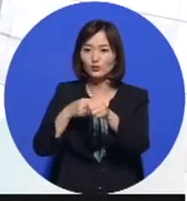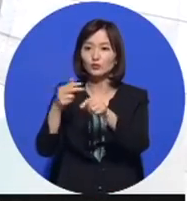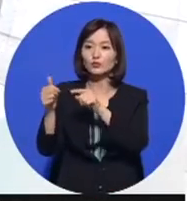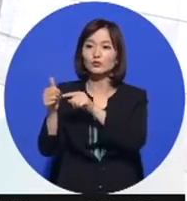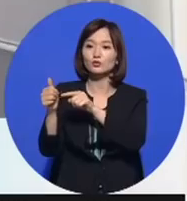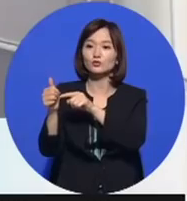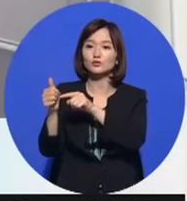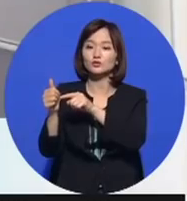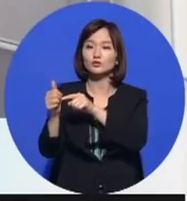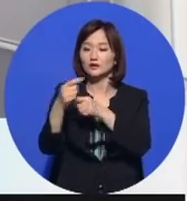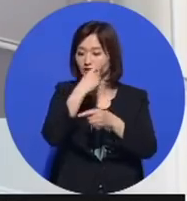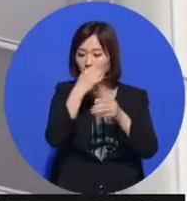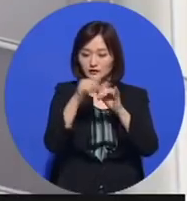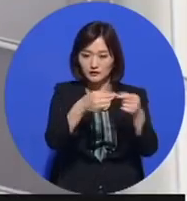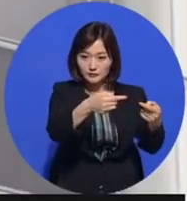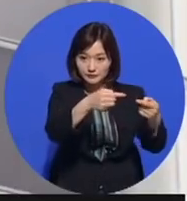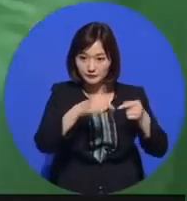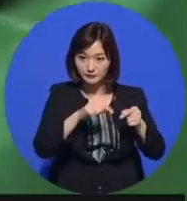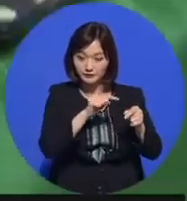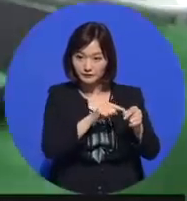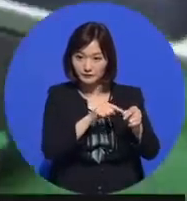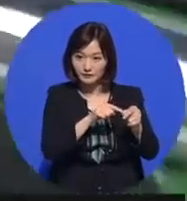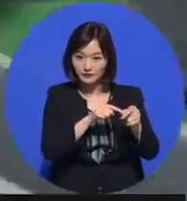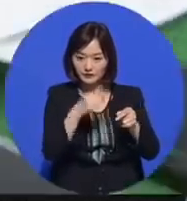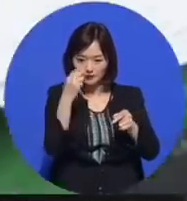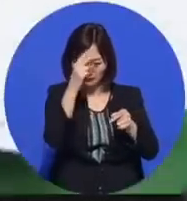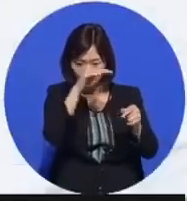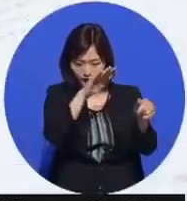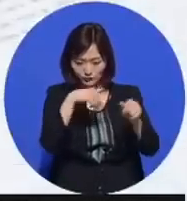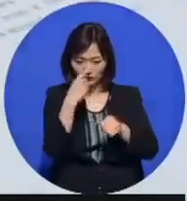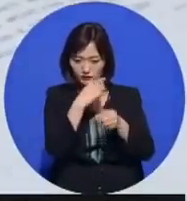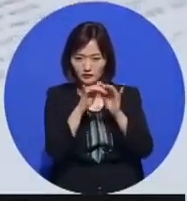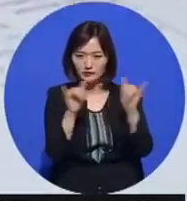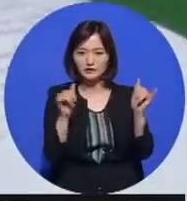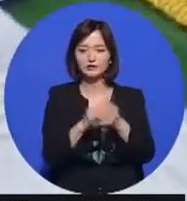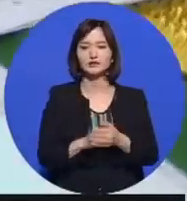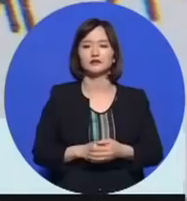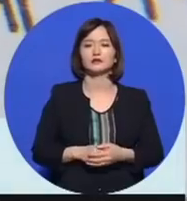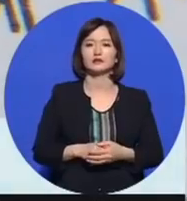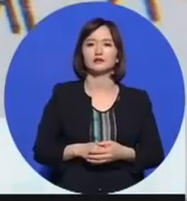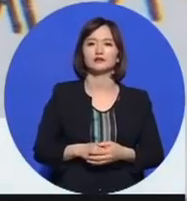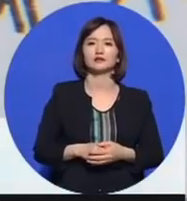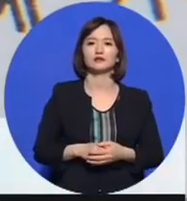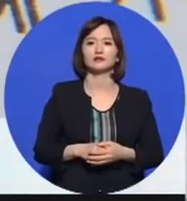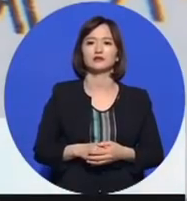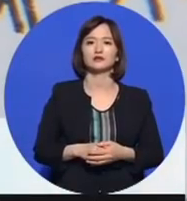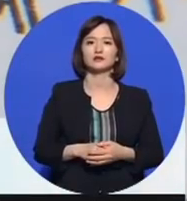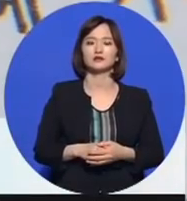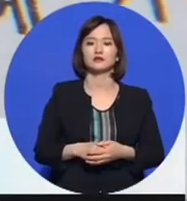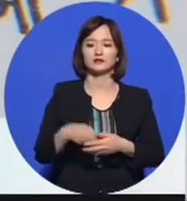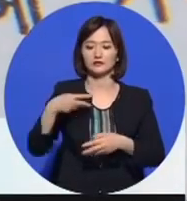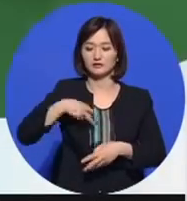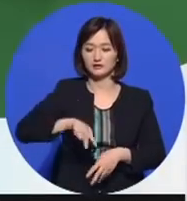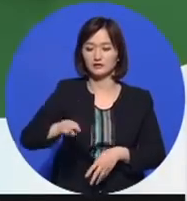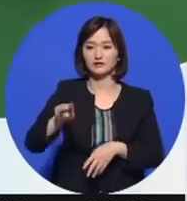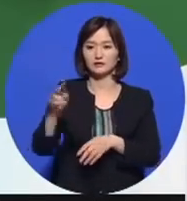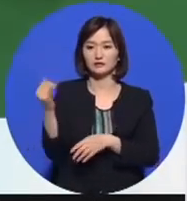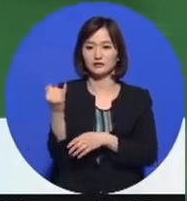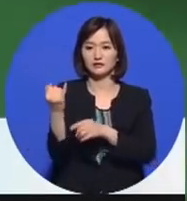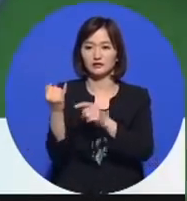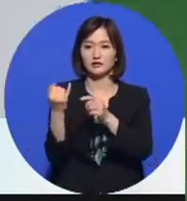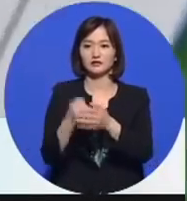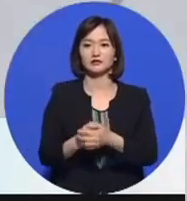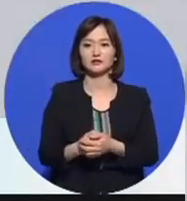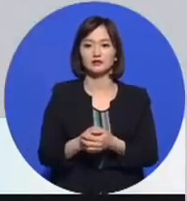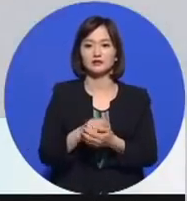나왔습니다. 검찰이 부른 증인입니다. A씨의 쌍둥이 자매가 시험 이후 정답이 정정된 문제 5개에 대해 이전